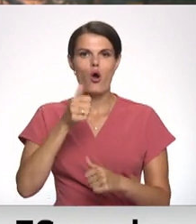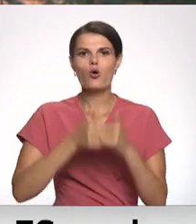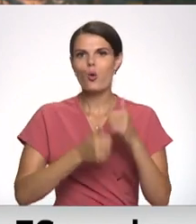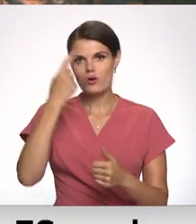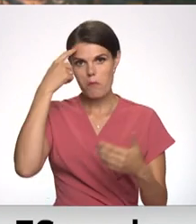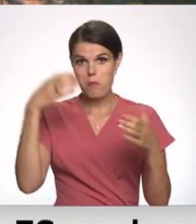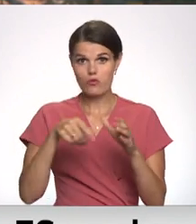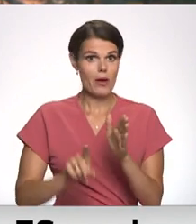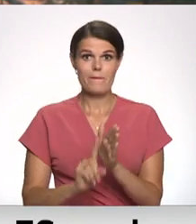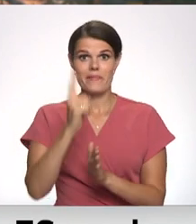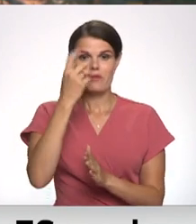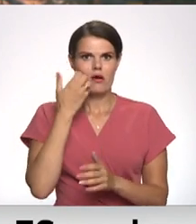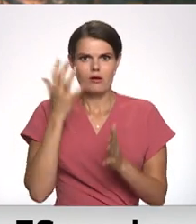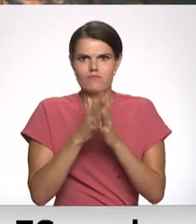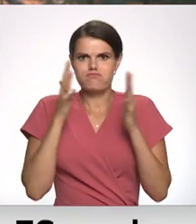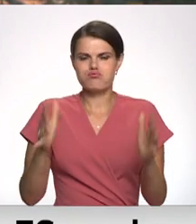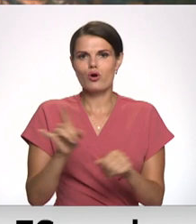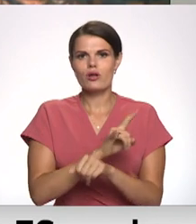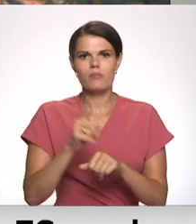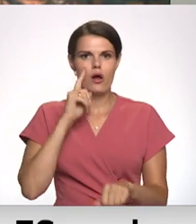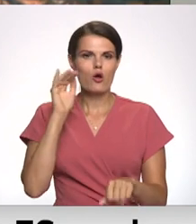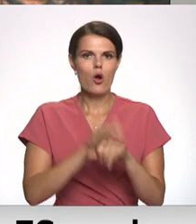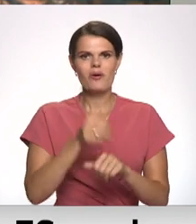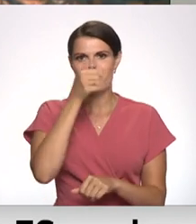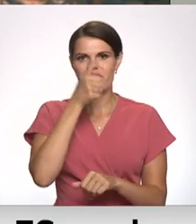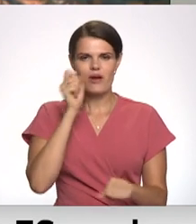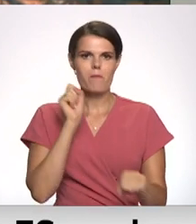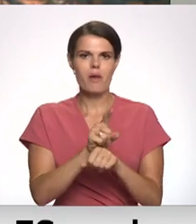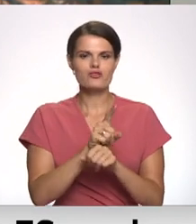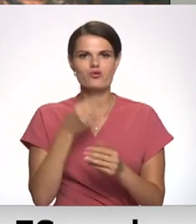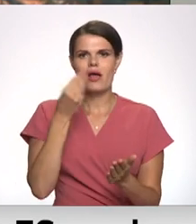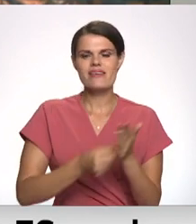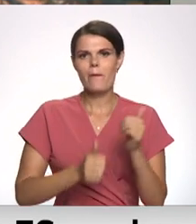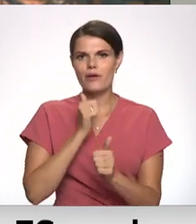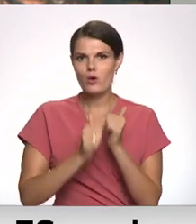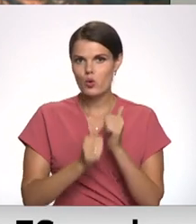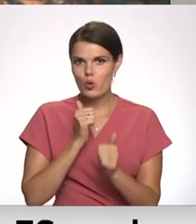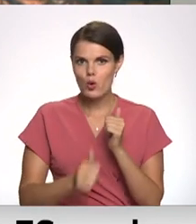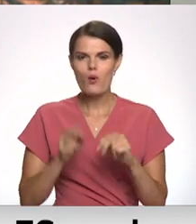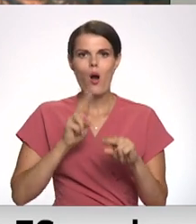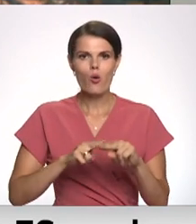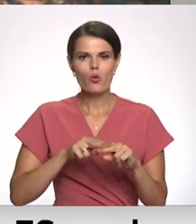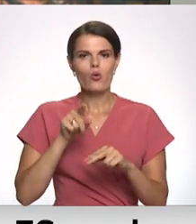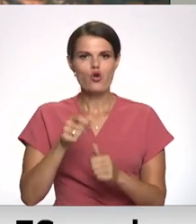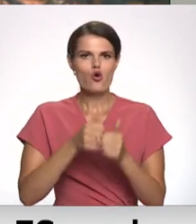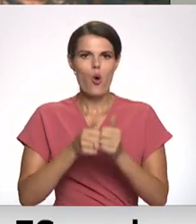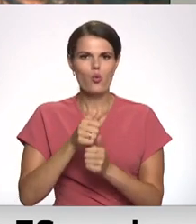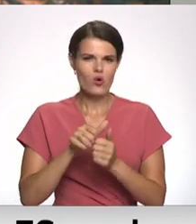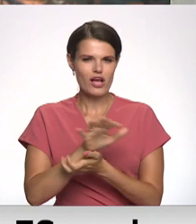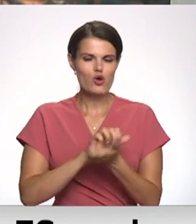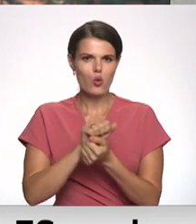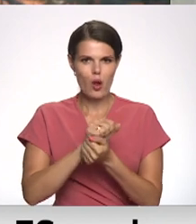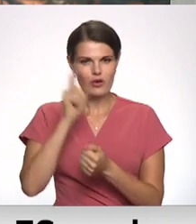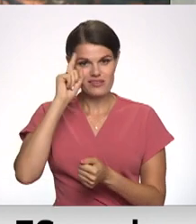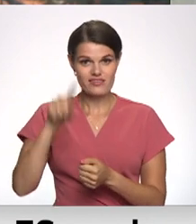ir pirmā lieta, kad šāda apjoma krāpniecība konstatēta privāta pasūtījuma iepirkumos. Turklāt par konkurences skropļošanu zinājuši gan